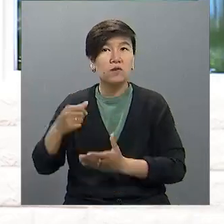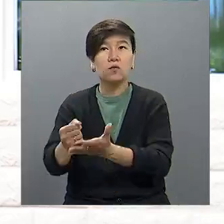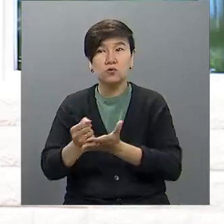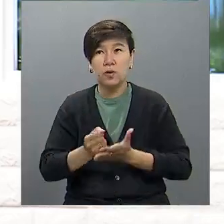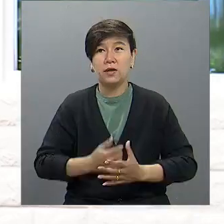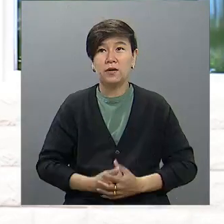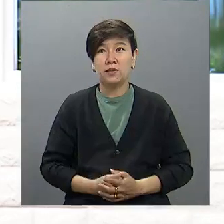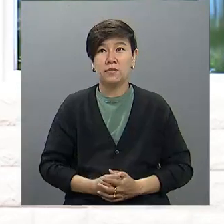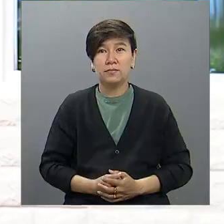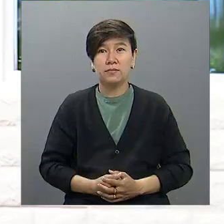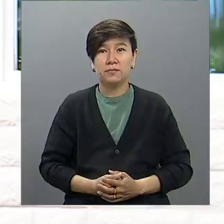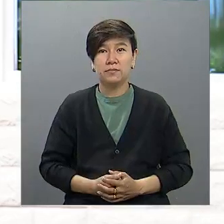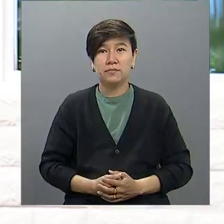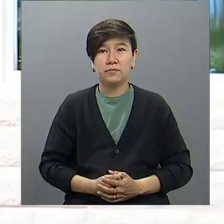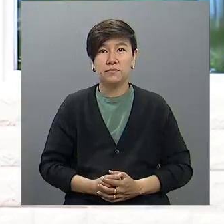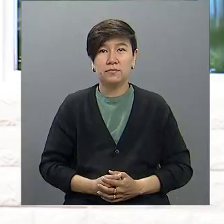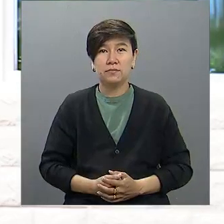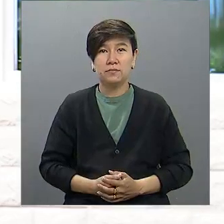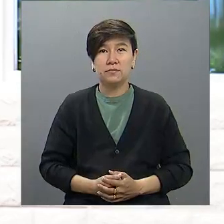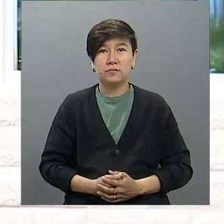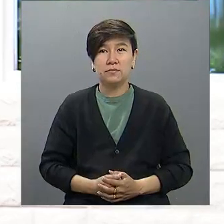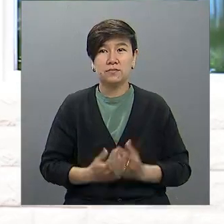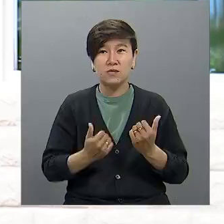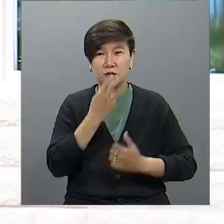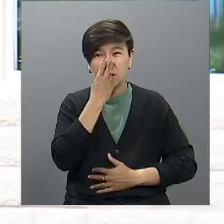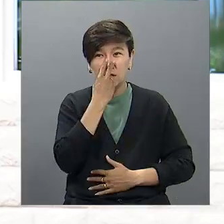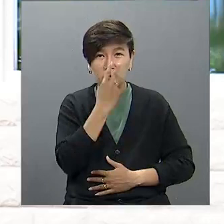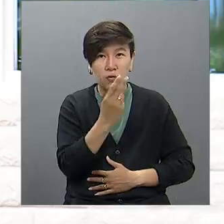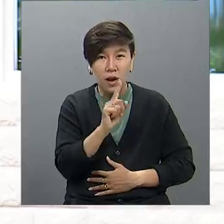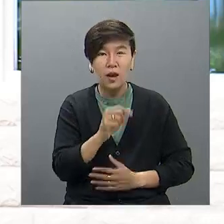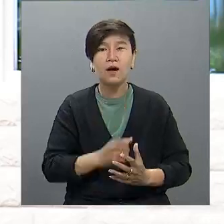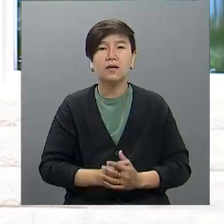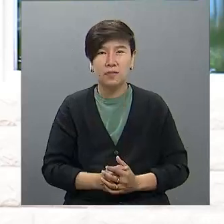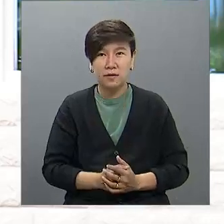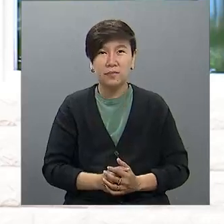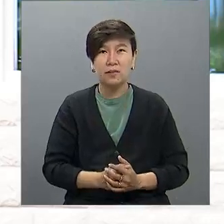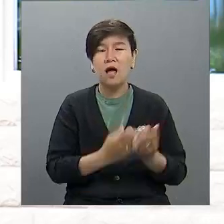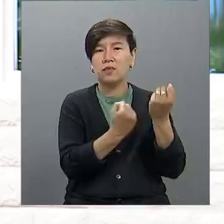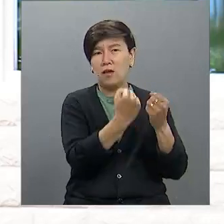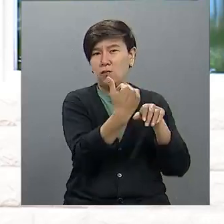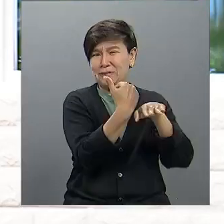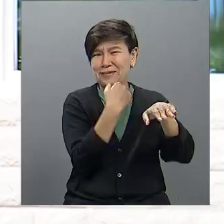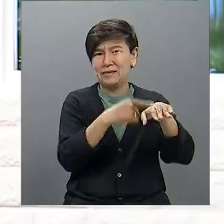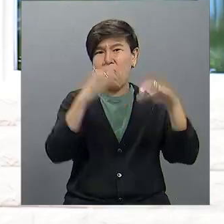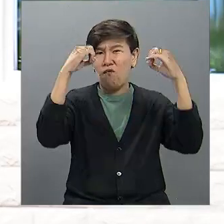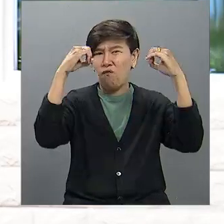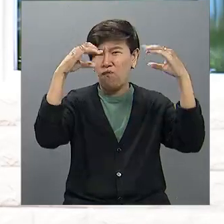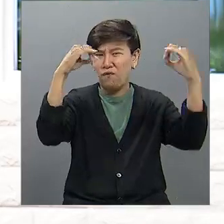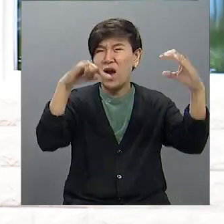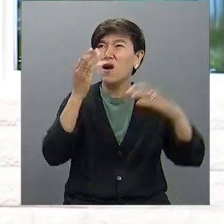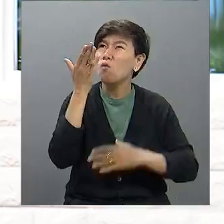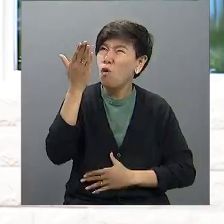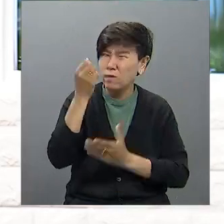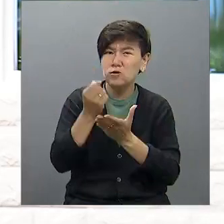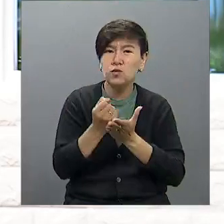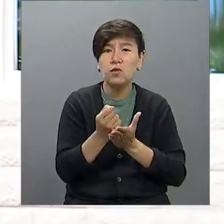มาขอถนนขอไฟฟ้าส่องสว่างกันหน่อยดีกว่าค่ะเพราะว่ามันก็เป็นความปลอดภัยในชีวิตและทรัพย์สินที่จังหวัดมหาส